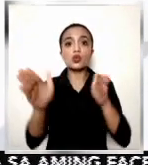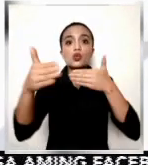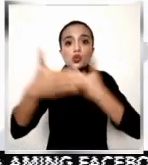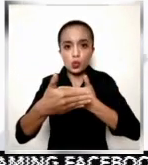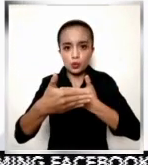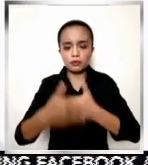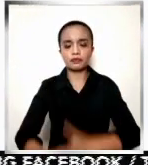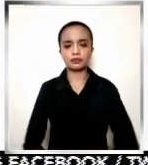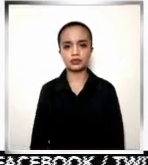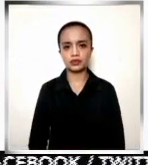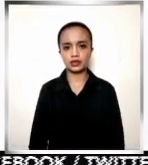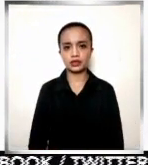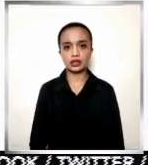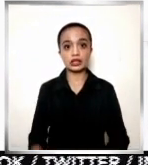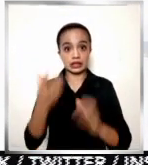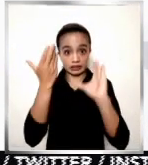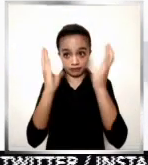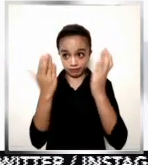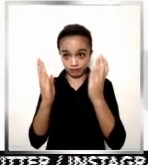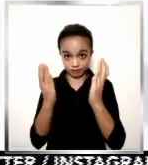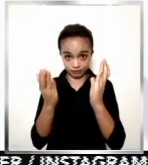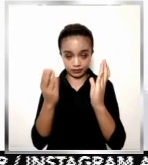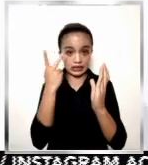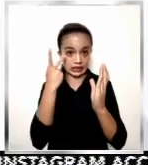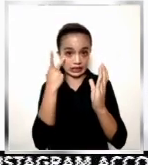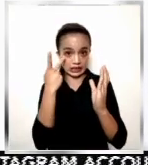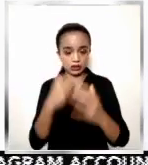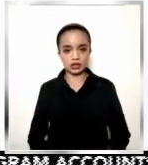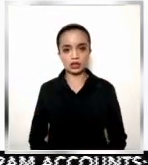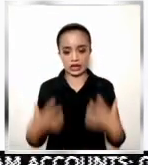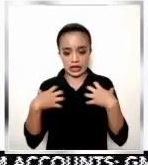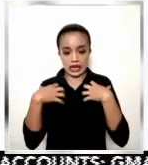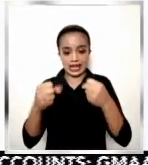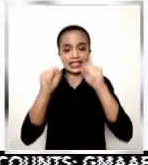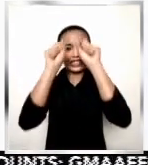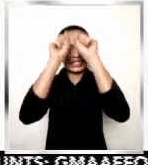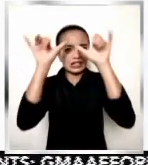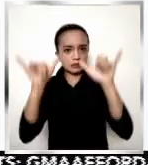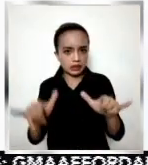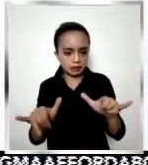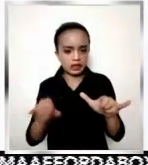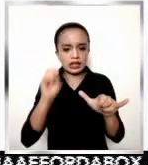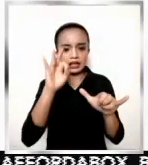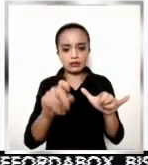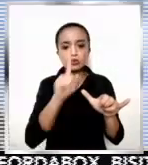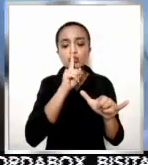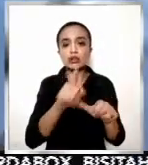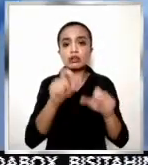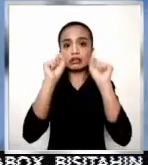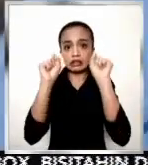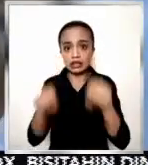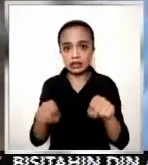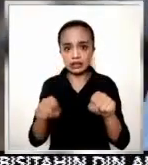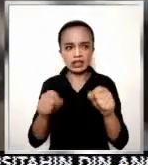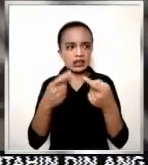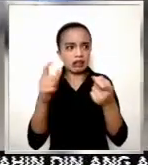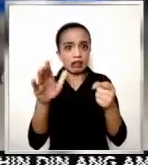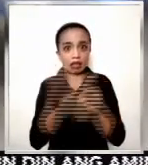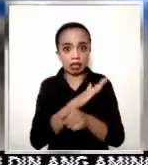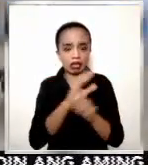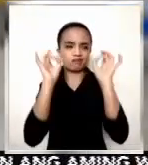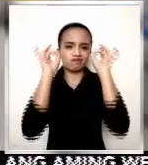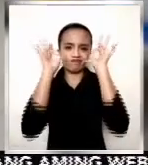compelling sa lahat yung healthcare system's capacity. Pagka yan ang nabilaukan, yan ang delikado. Joseph Morong,